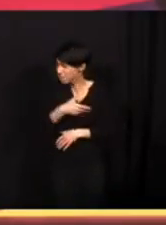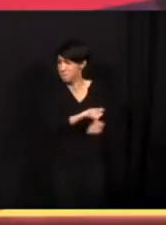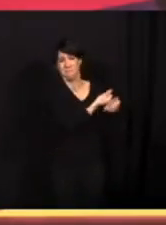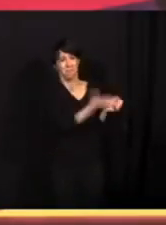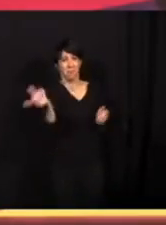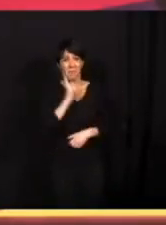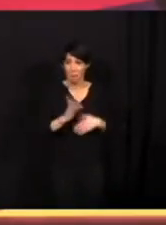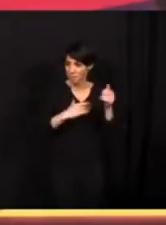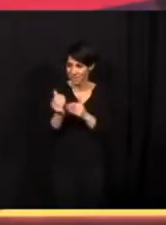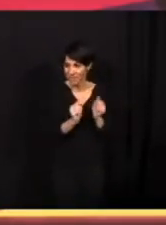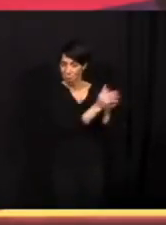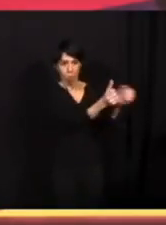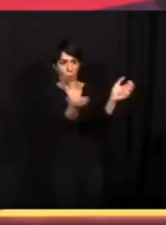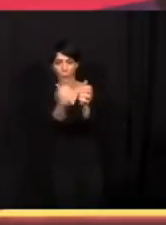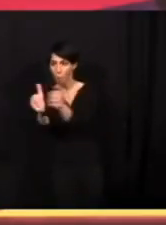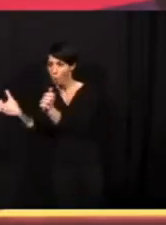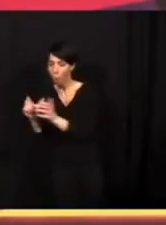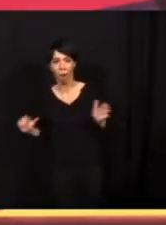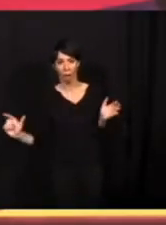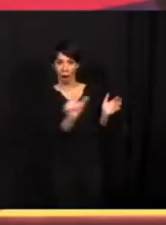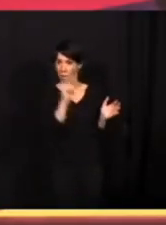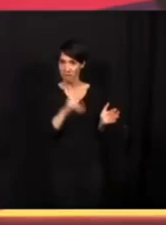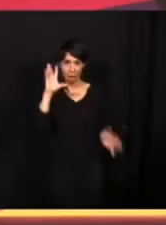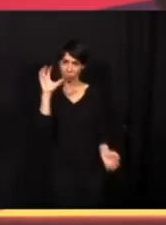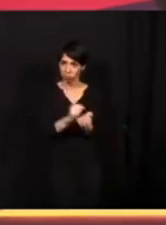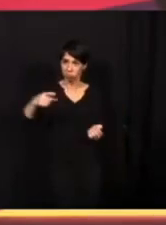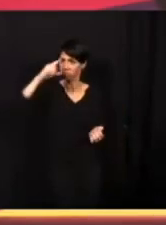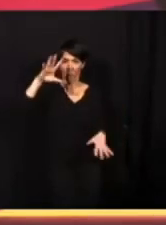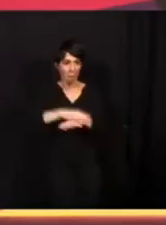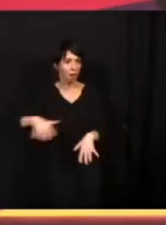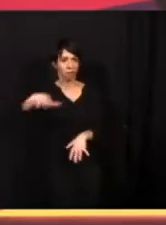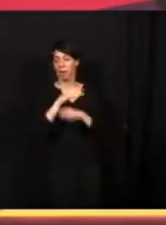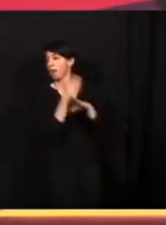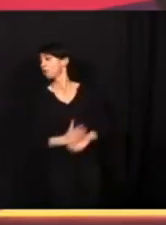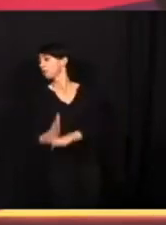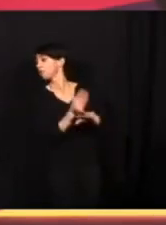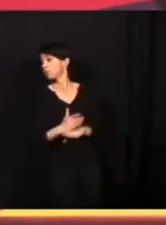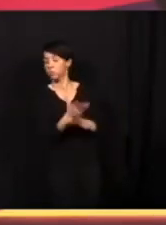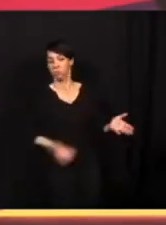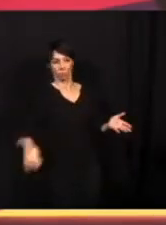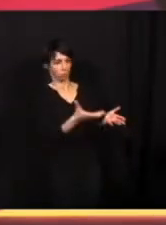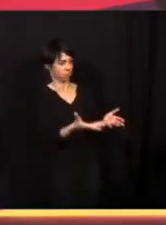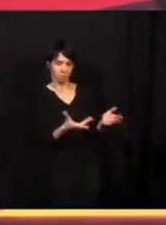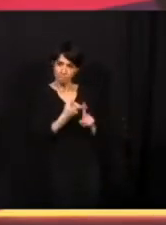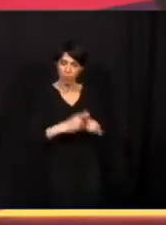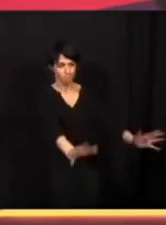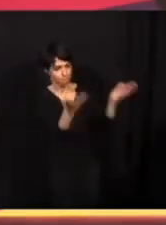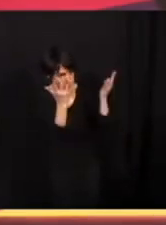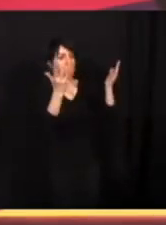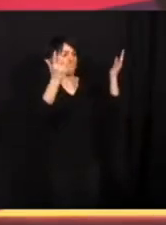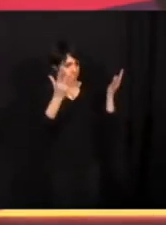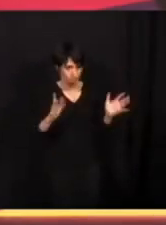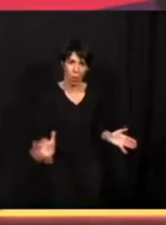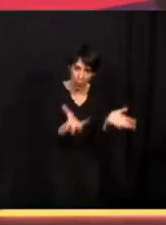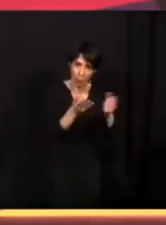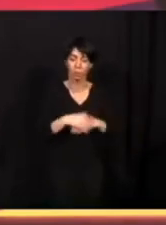notre société et pourtant non reconnues, invisibilisées. À présent, je vais vous faire rêver 2 minutes. Nous allons porter une